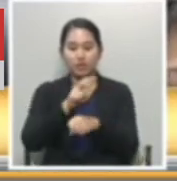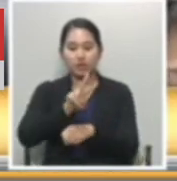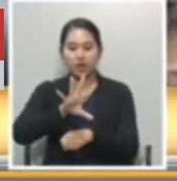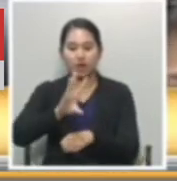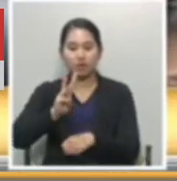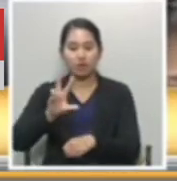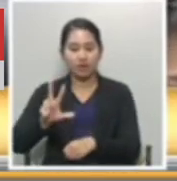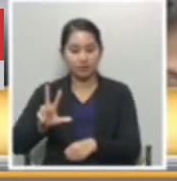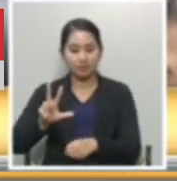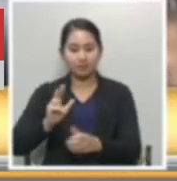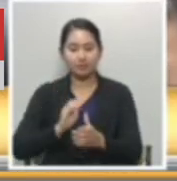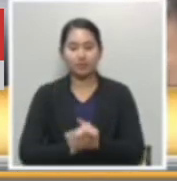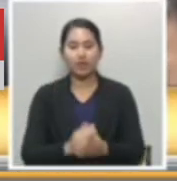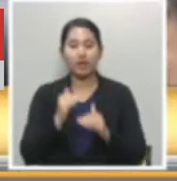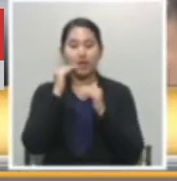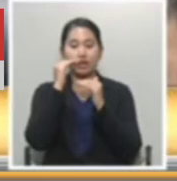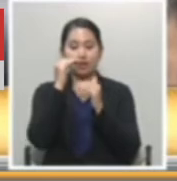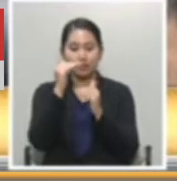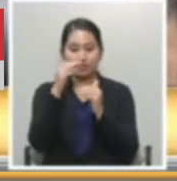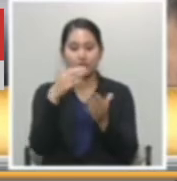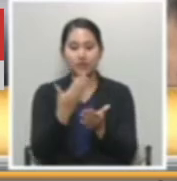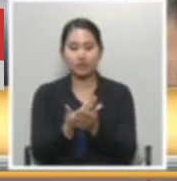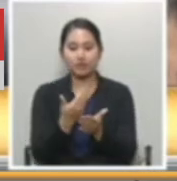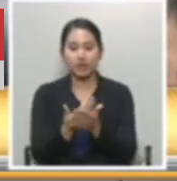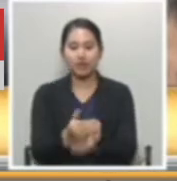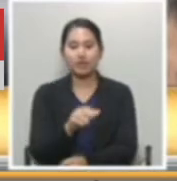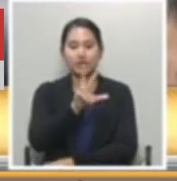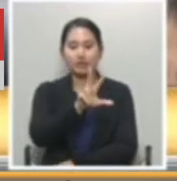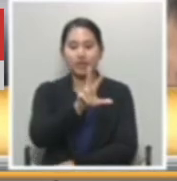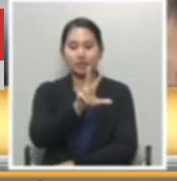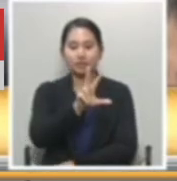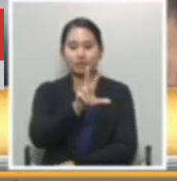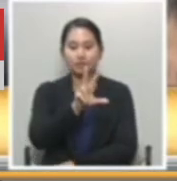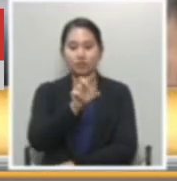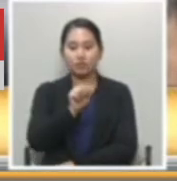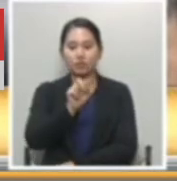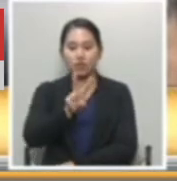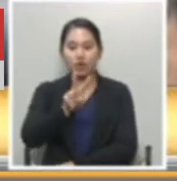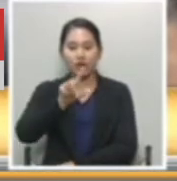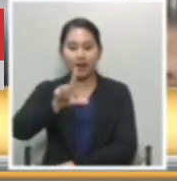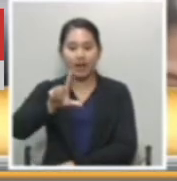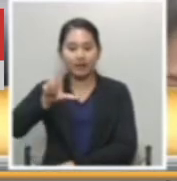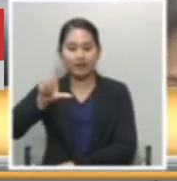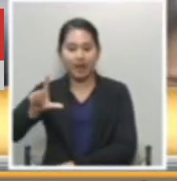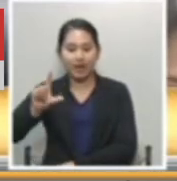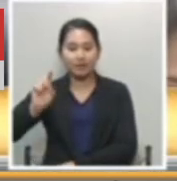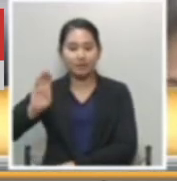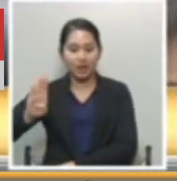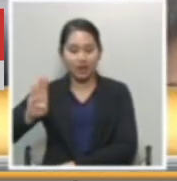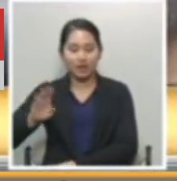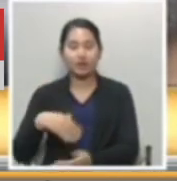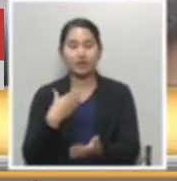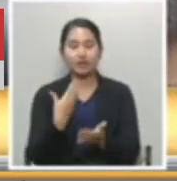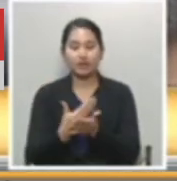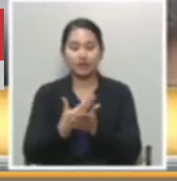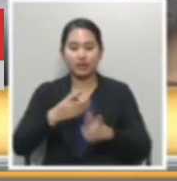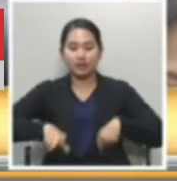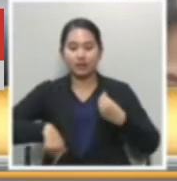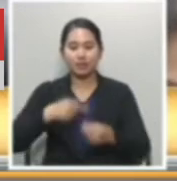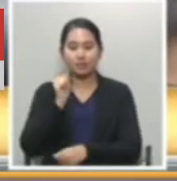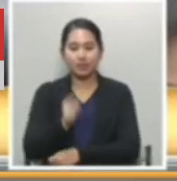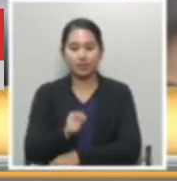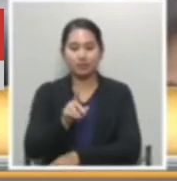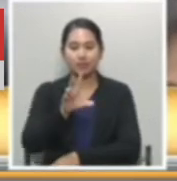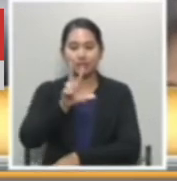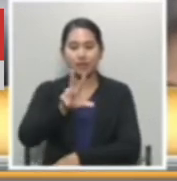ของเราเนี่ยนะครับกำหนดกรอบวงเงินไว้ 3.2 ล้านล้านบาทนะครับเป็นรายจ่ายประจำ 74.8 ร